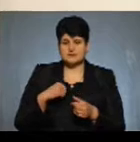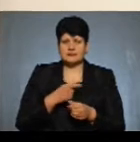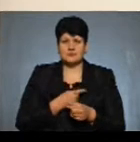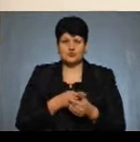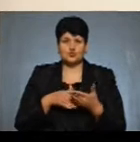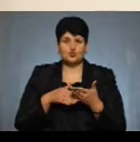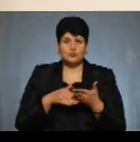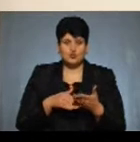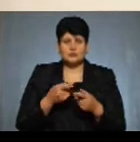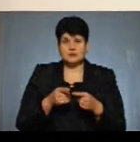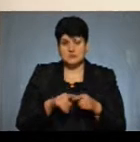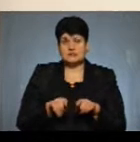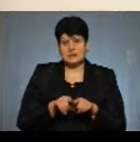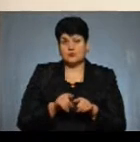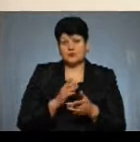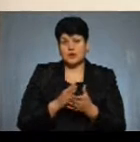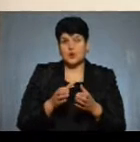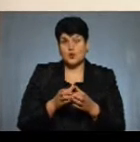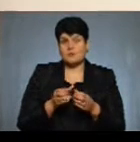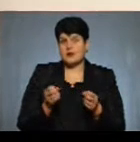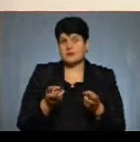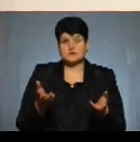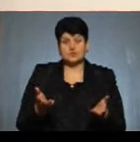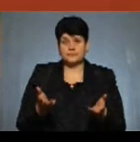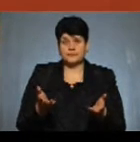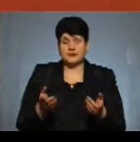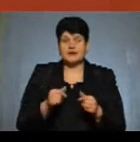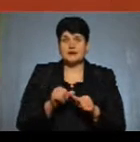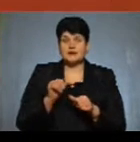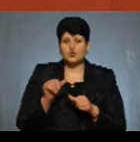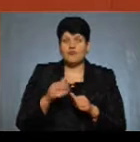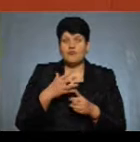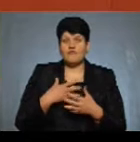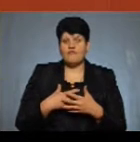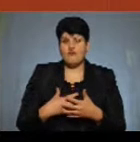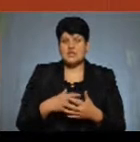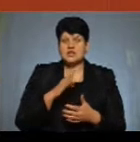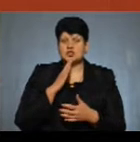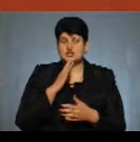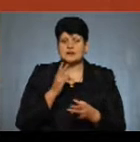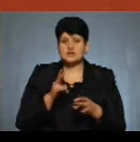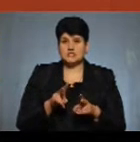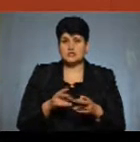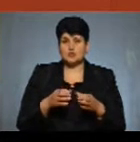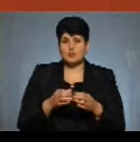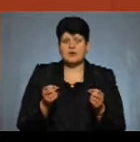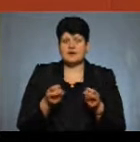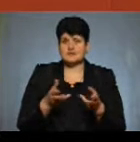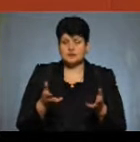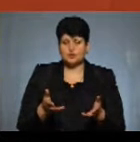за медичною допомогою, це воно також є групою ризика. Крім того, вагітні жінки все ж таки залишаються групою